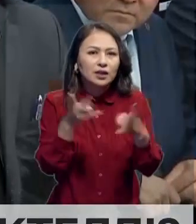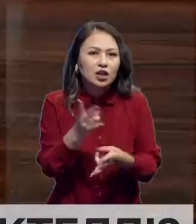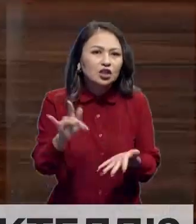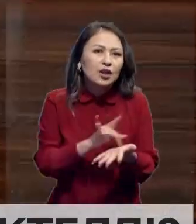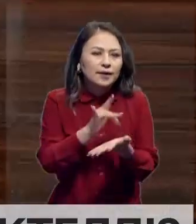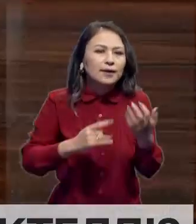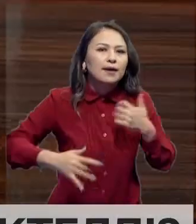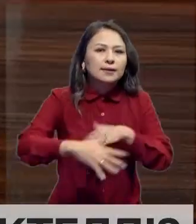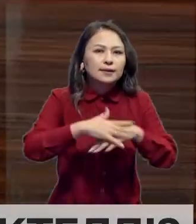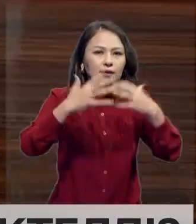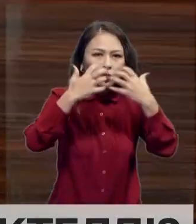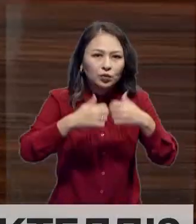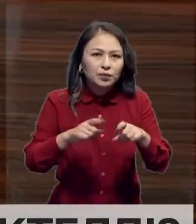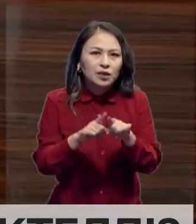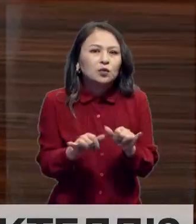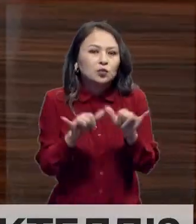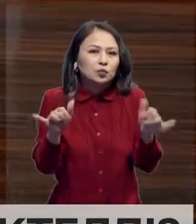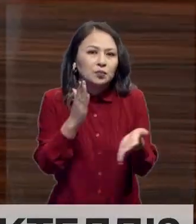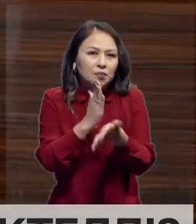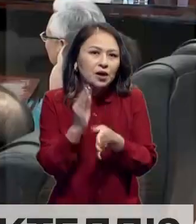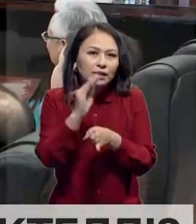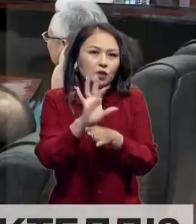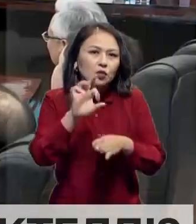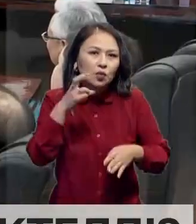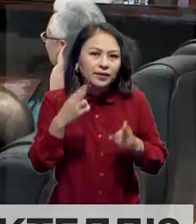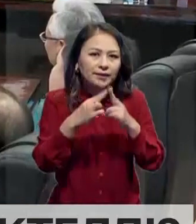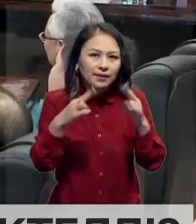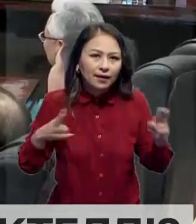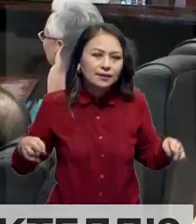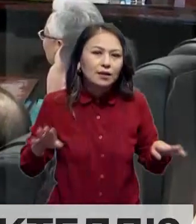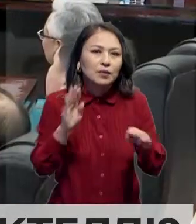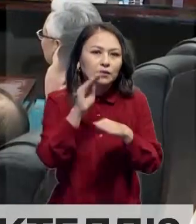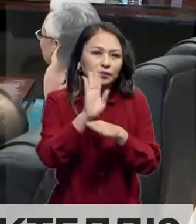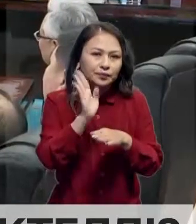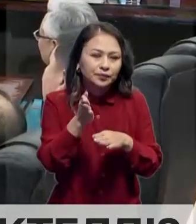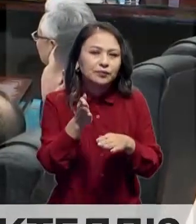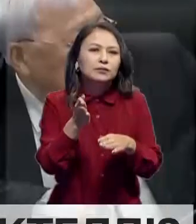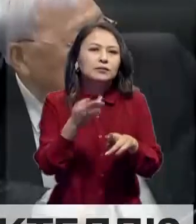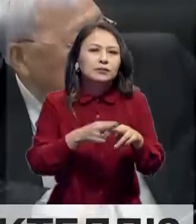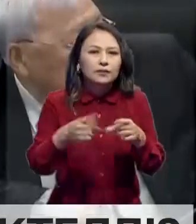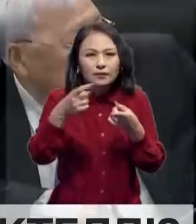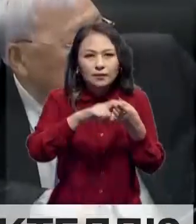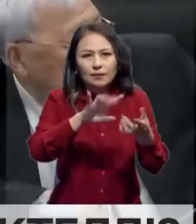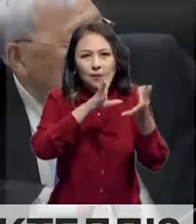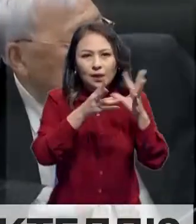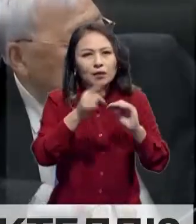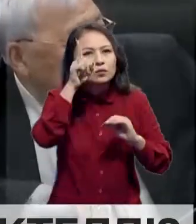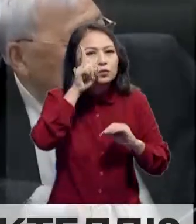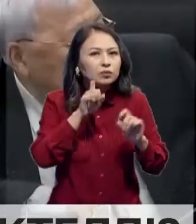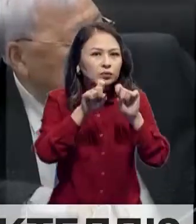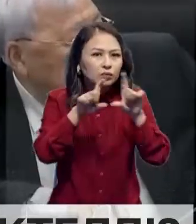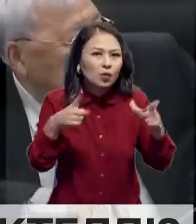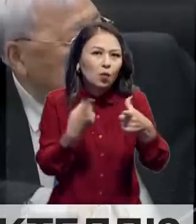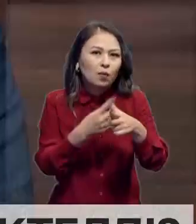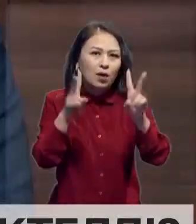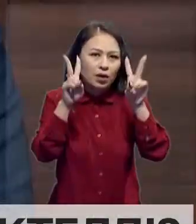керек. Шаһарда халық саны да өсіп келеді. Сол үшін бірқатар әлеуметтік нысанға салмақ түседі. Осыған байланысты мұнда жайлы мектеп